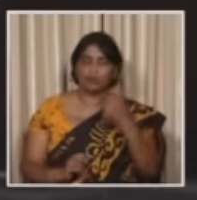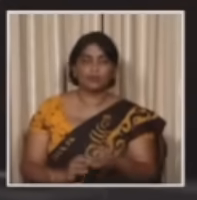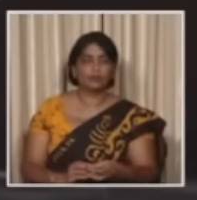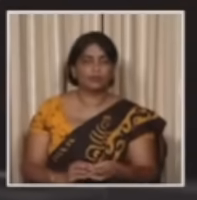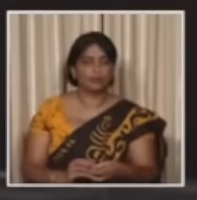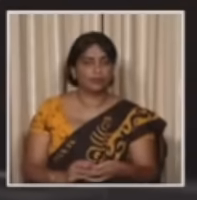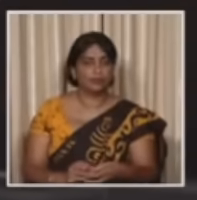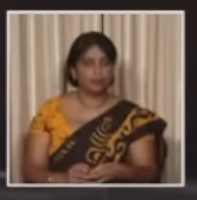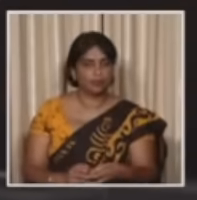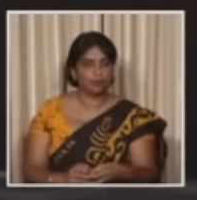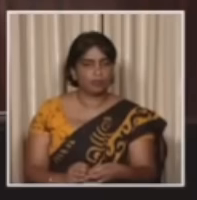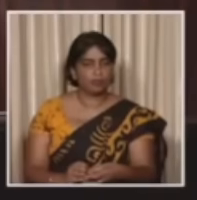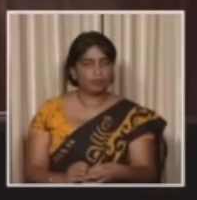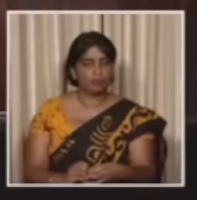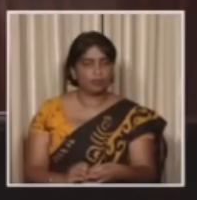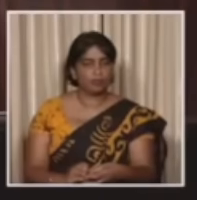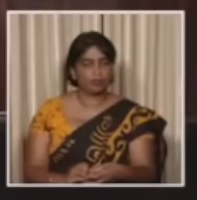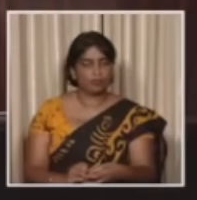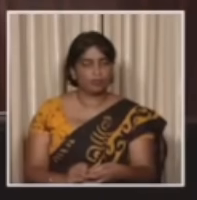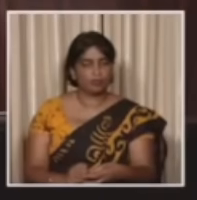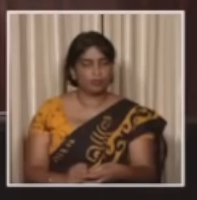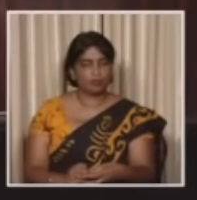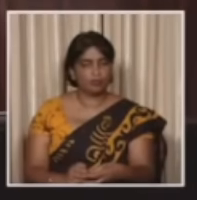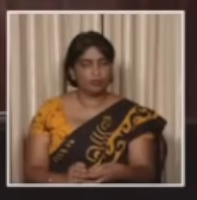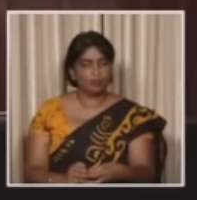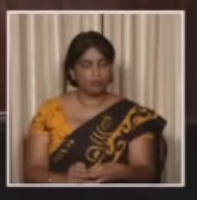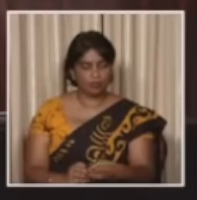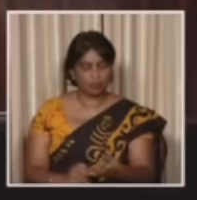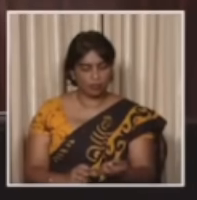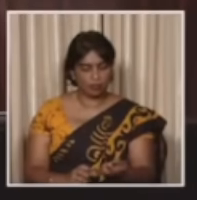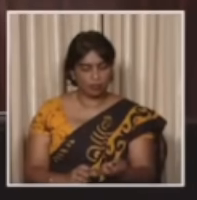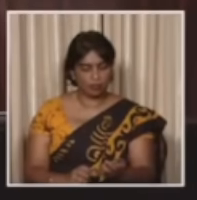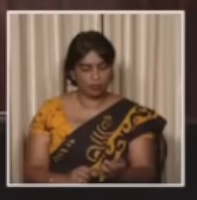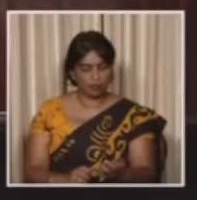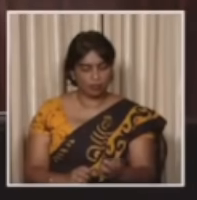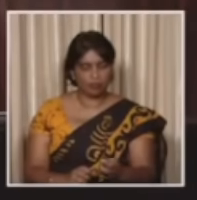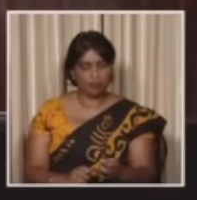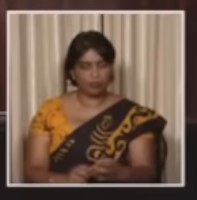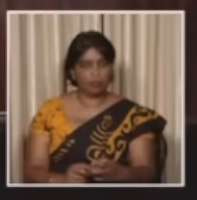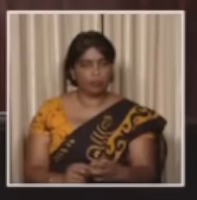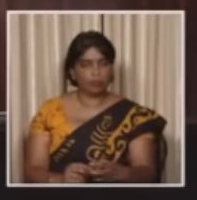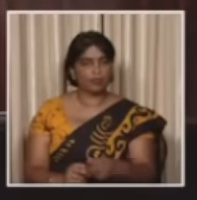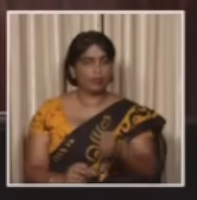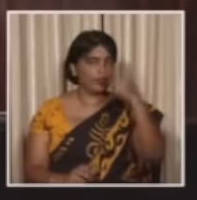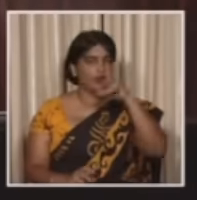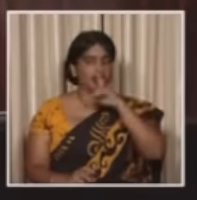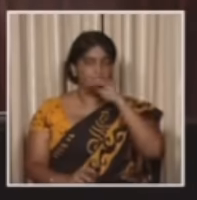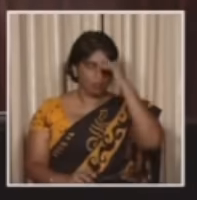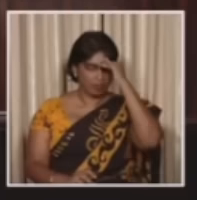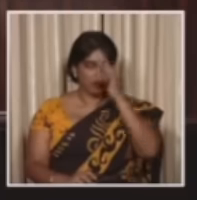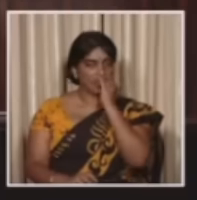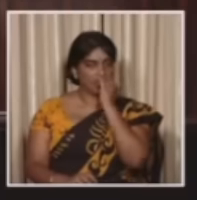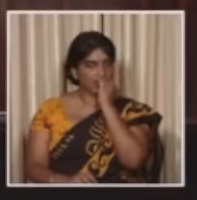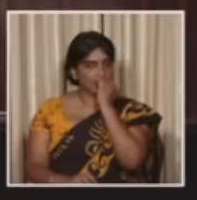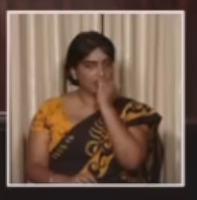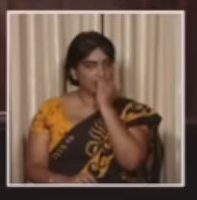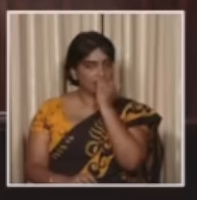හොඳයි. හව විමලිරන්ස මතුමා. මේ ගරු නියෝජ්‍ය කතානායකතුමනි,